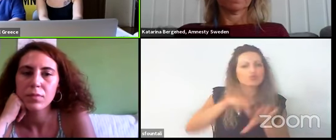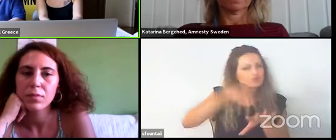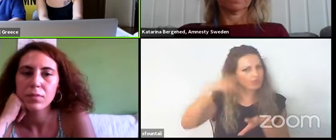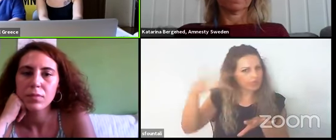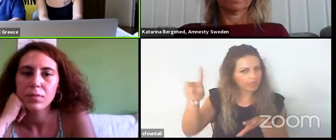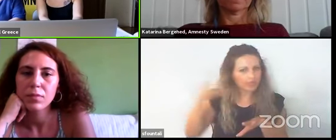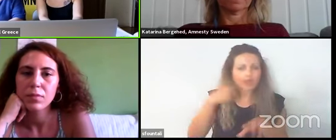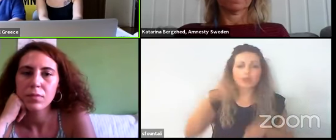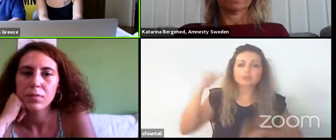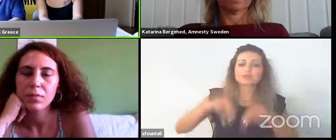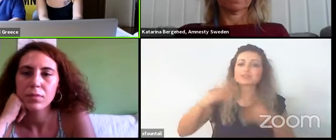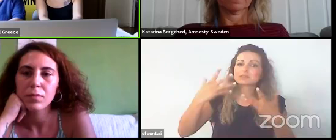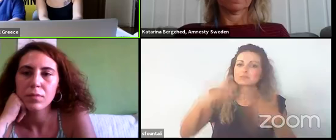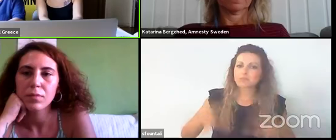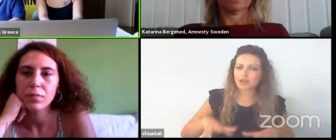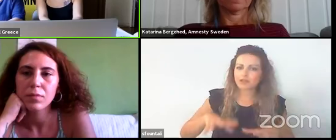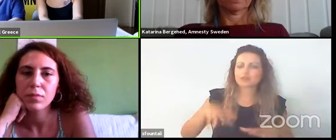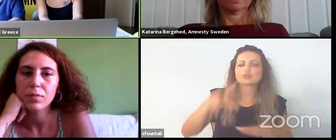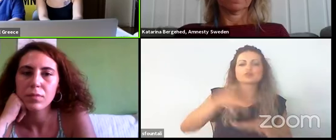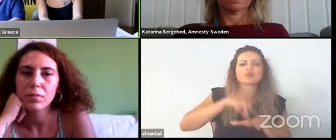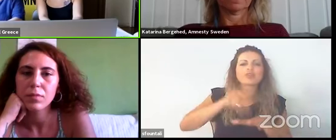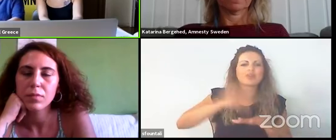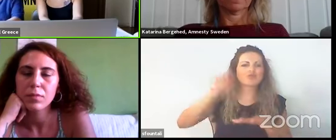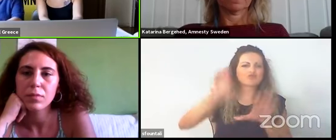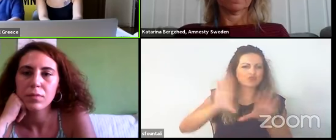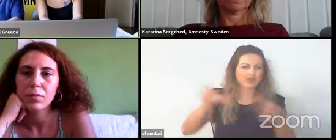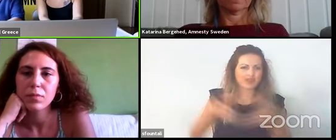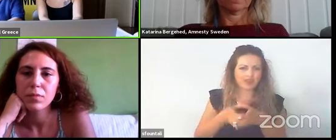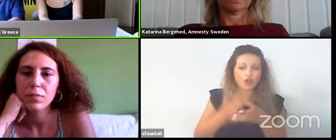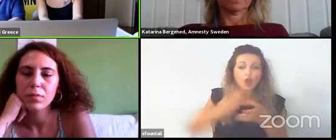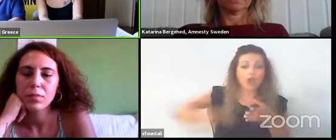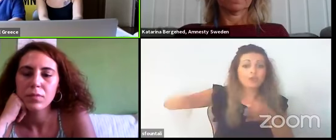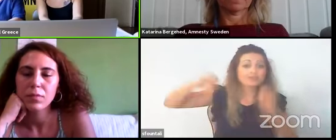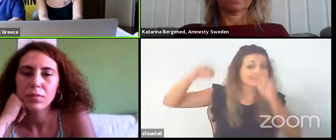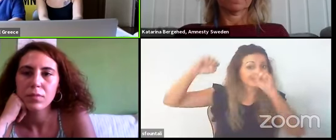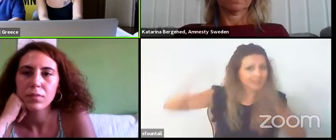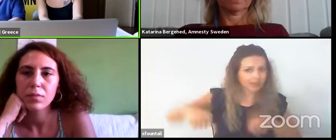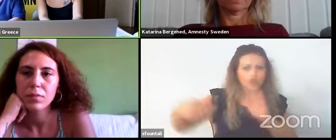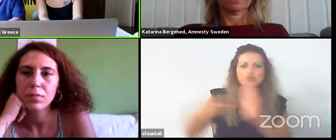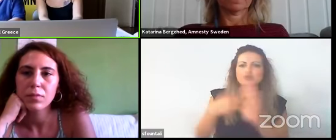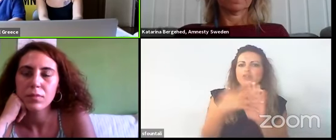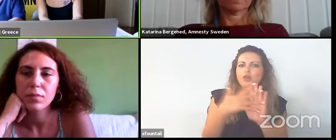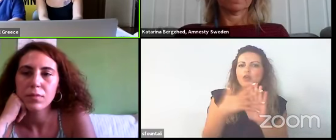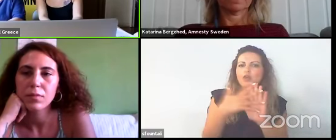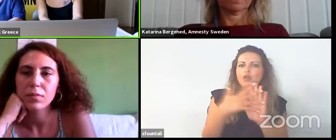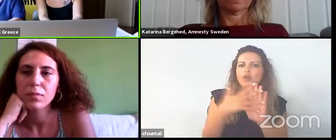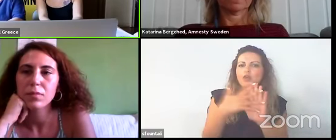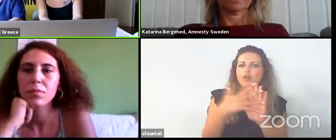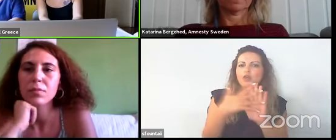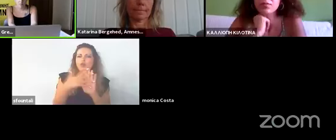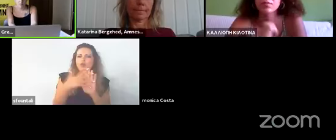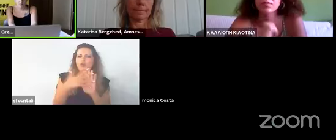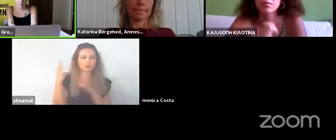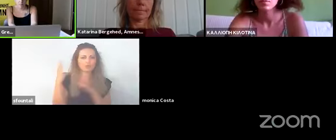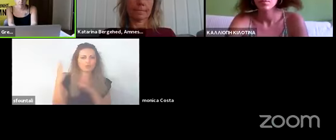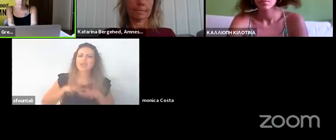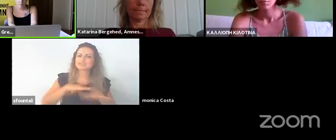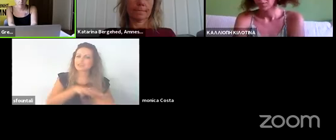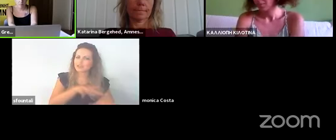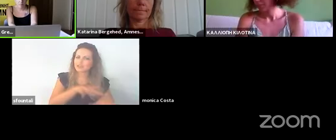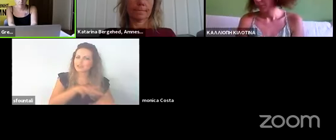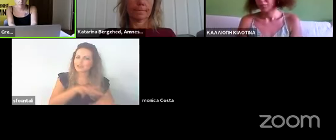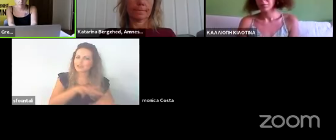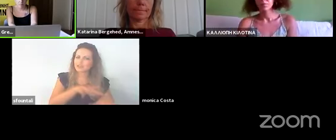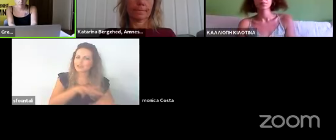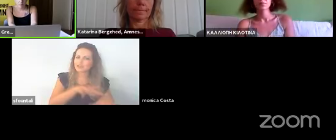Σουηδικό Κοινοβούλιο ομόφωνα το 2018. Ήταν επίσης υπεύθυνη της εκστρατείας για τη διεκδίκηση της απόδοσης δικαιοσύνης